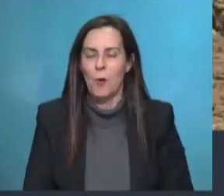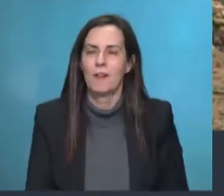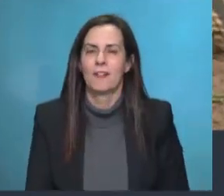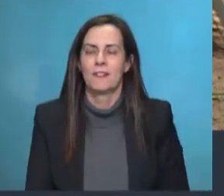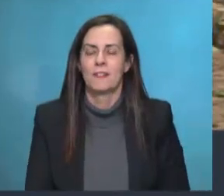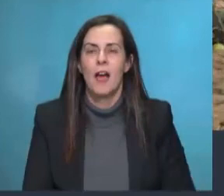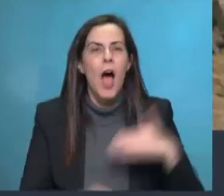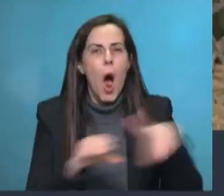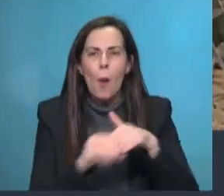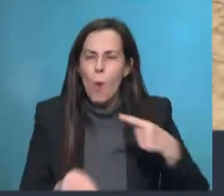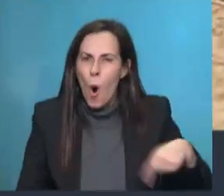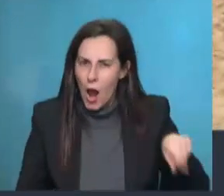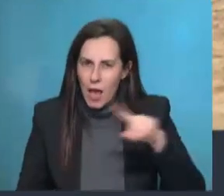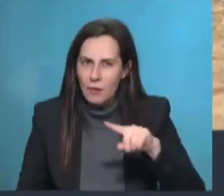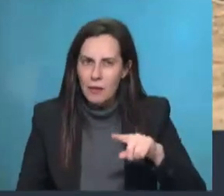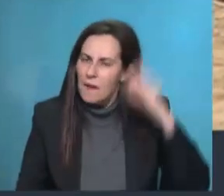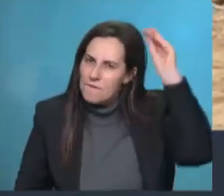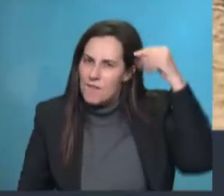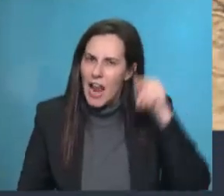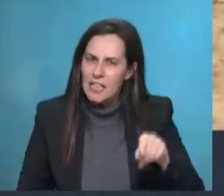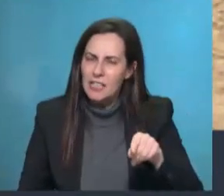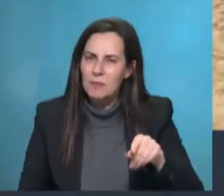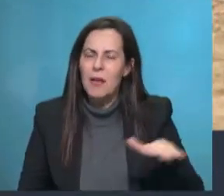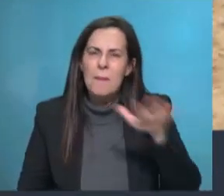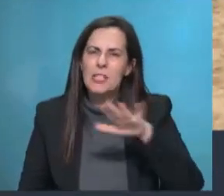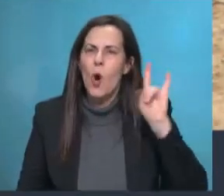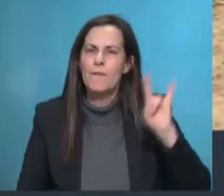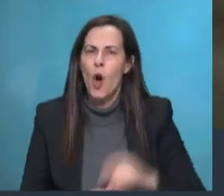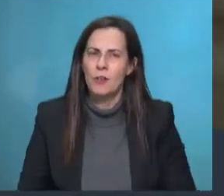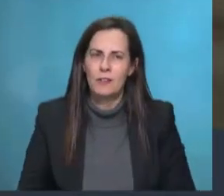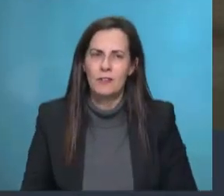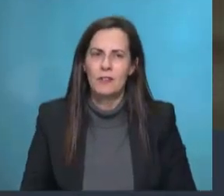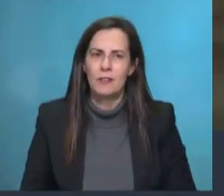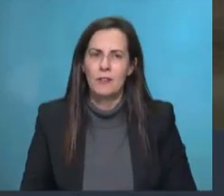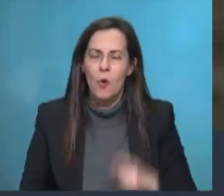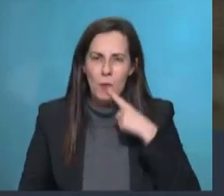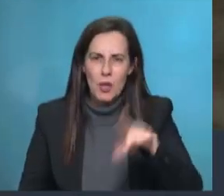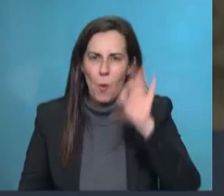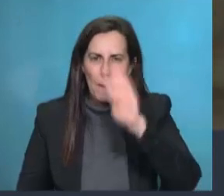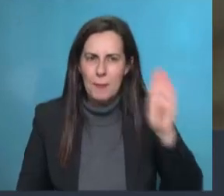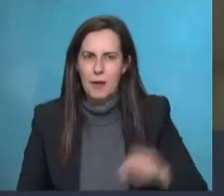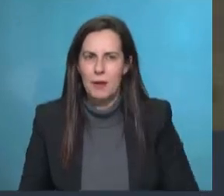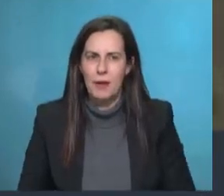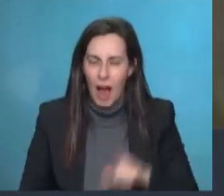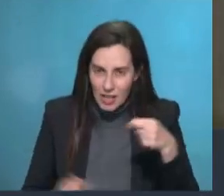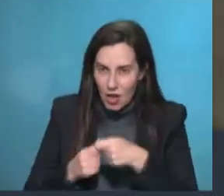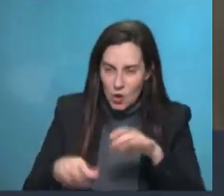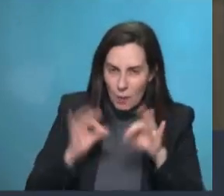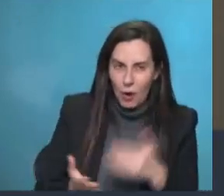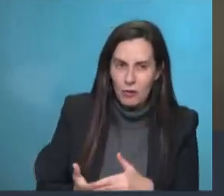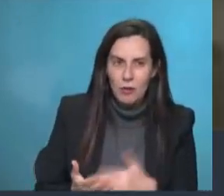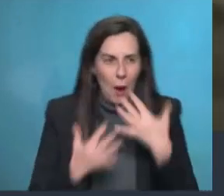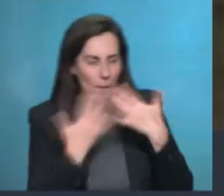הפועלים כאן דרך אגב פלסטינים מאזור חברון הוא אמר שאתה מצביע נתניהו אה זה קשור לבחירות